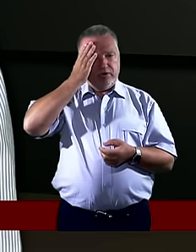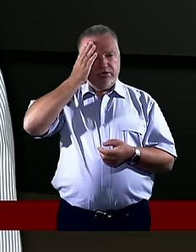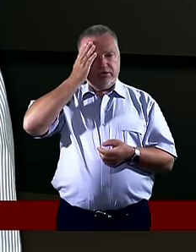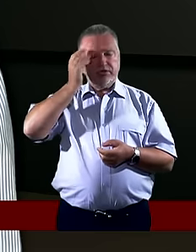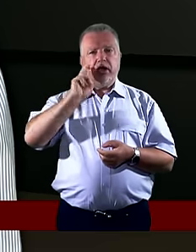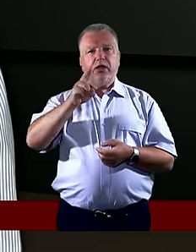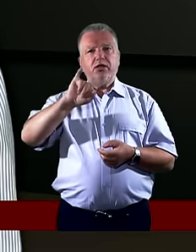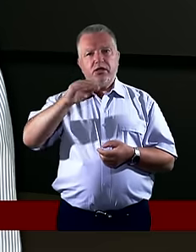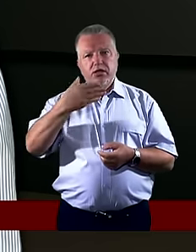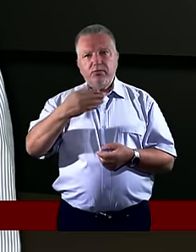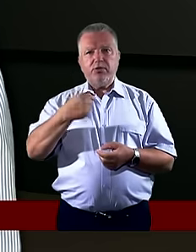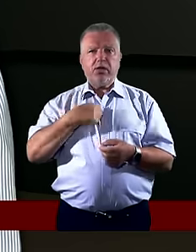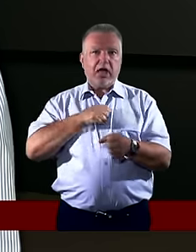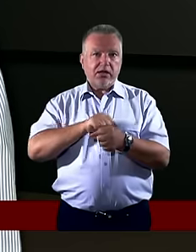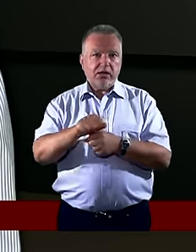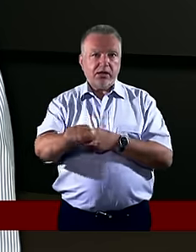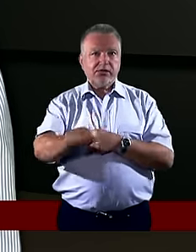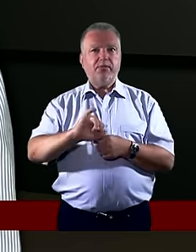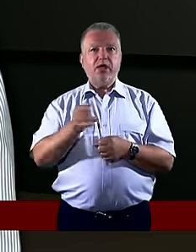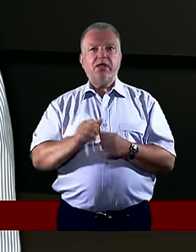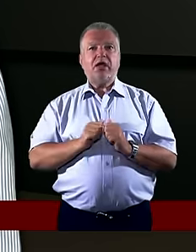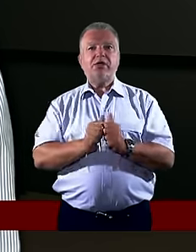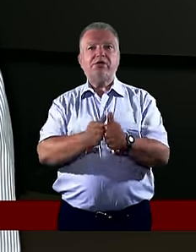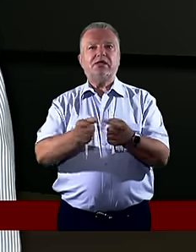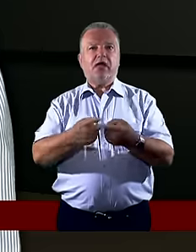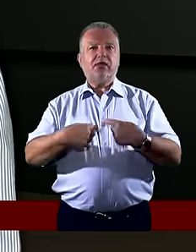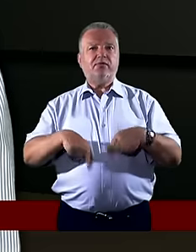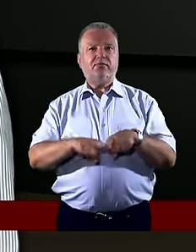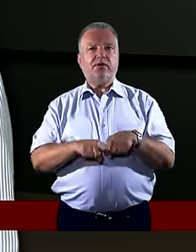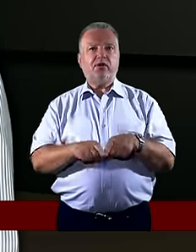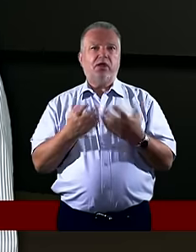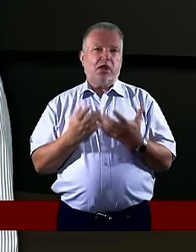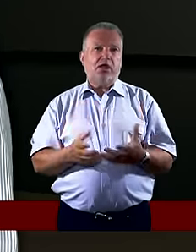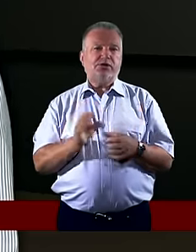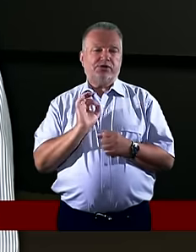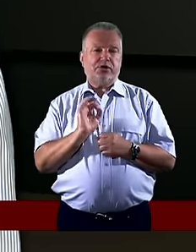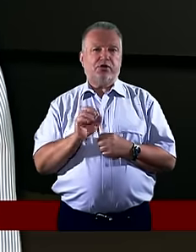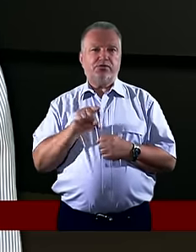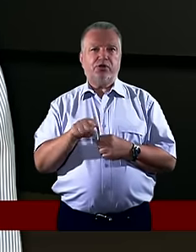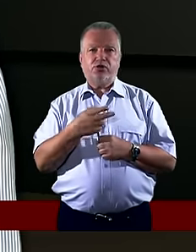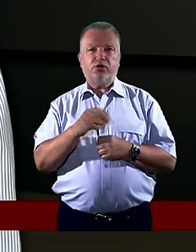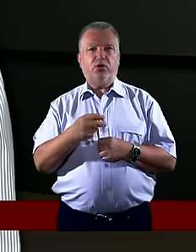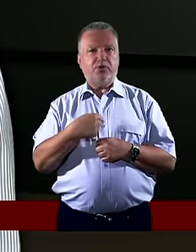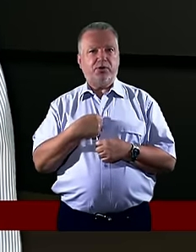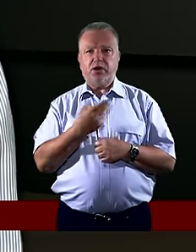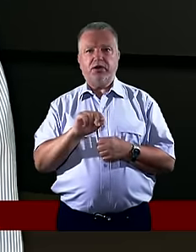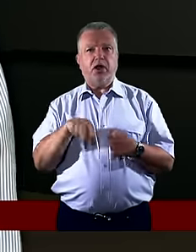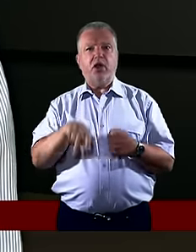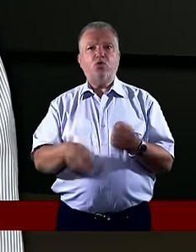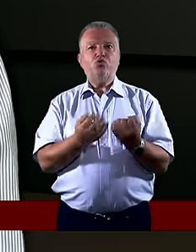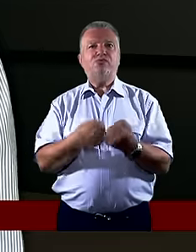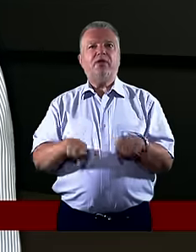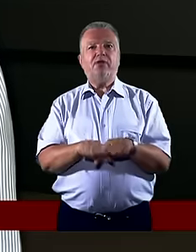wiedzieć, kim tak naprawdę jestem i jaką rolę spełniam, bo to, że chcę dobrze, to jeszcze